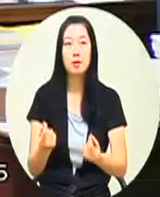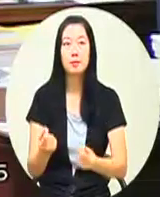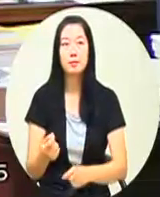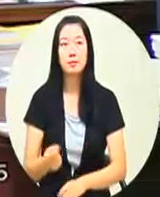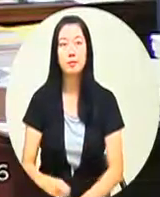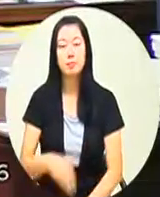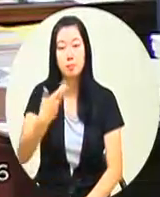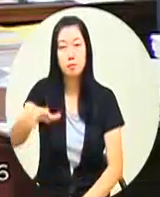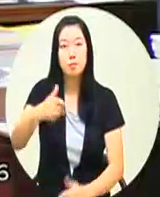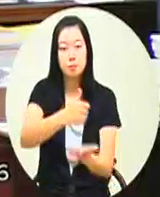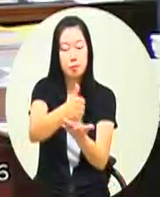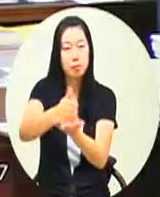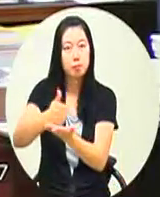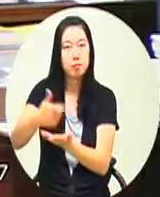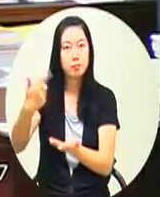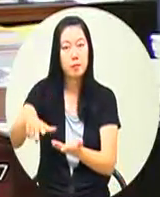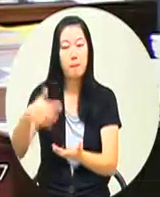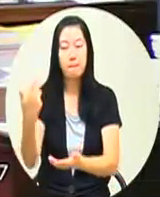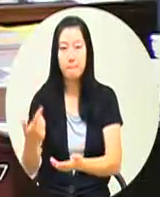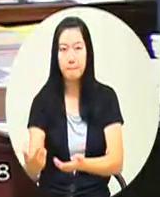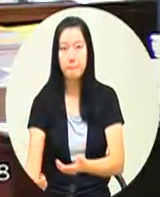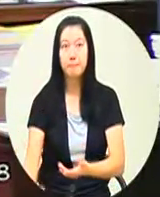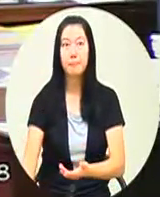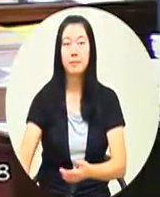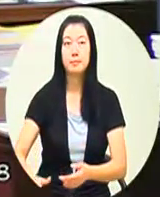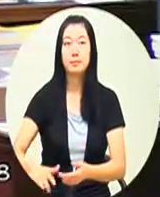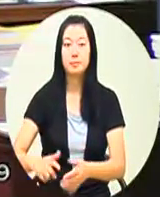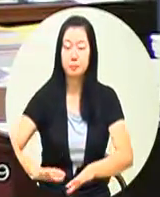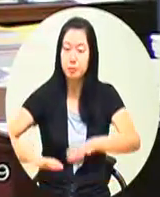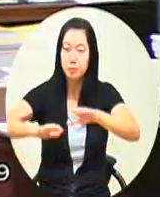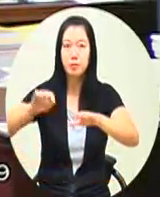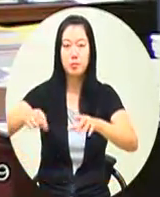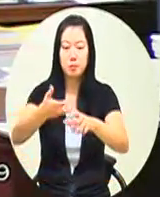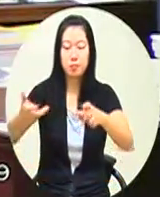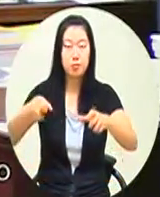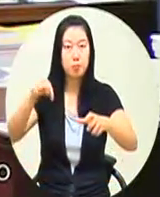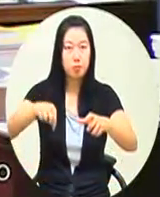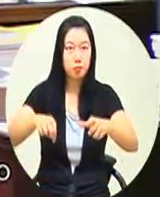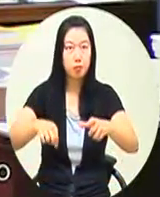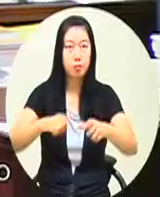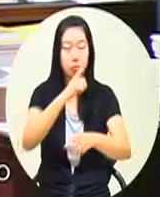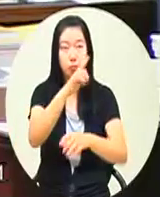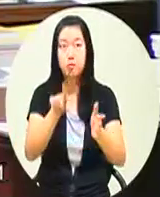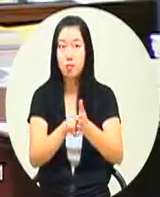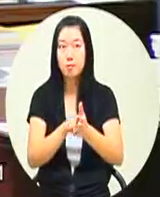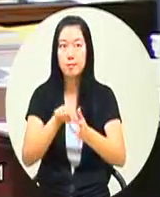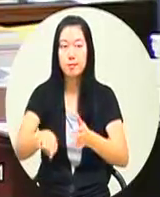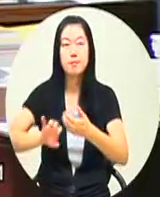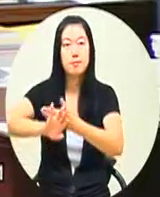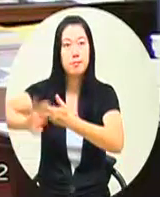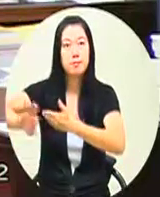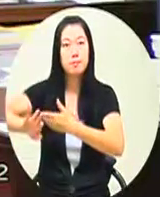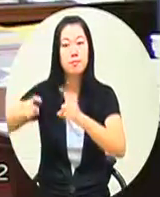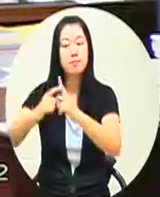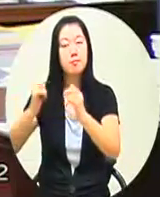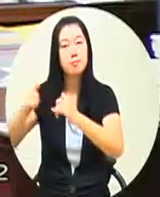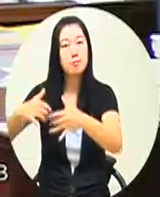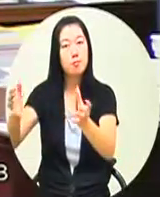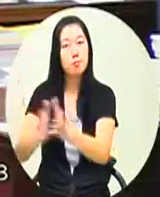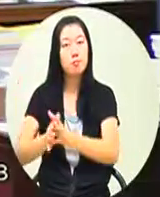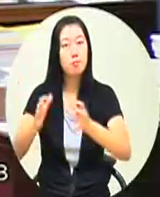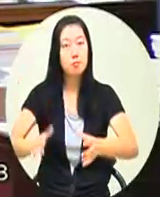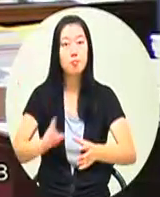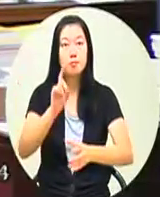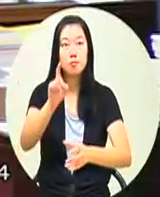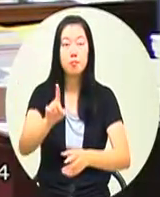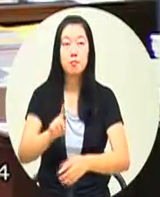水流的流动自己在延伸。这个池子里面，是那一天我们跟外面的民间团体办了一个用